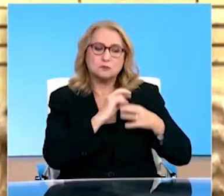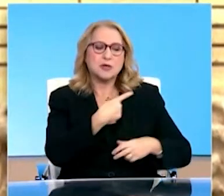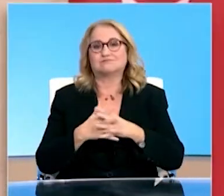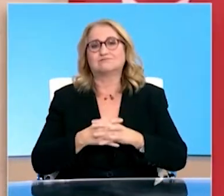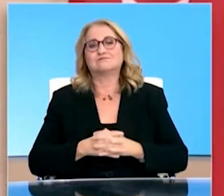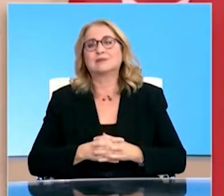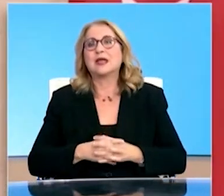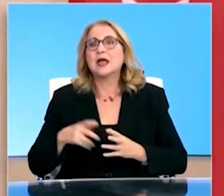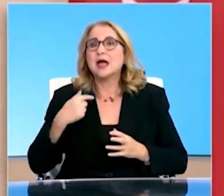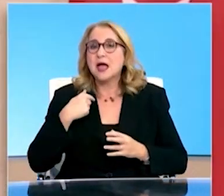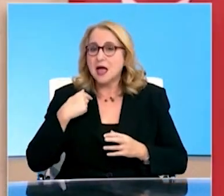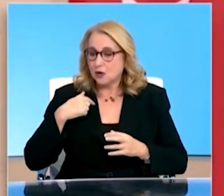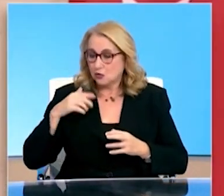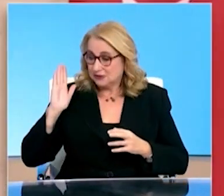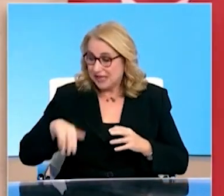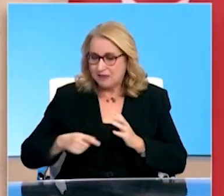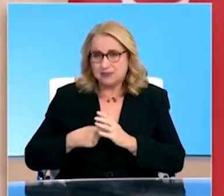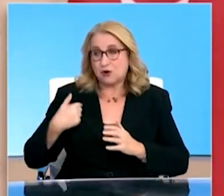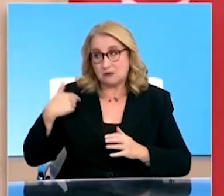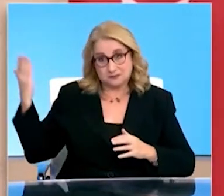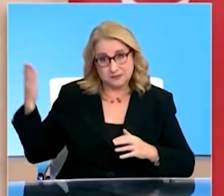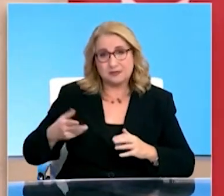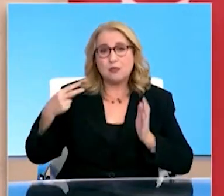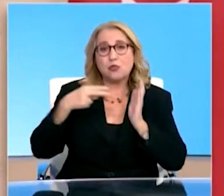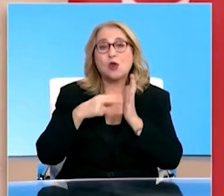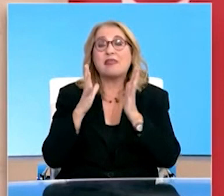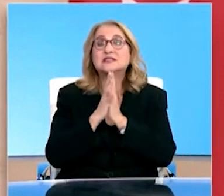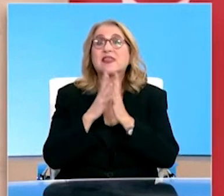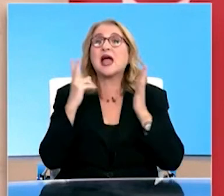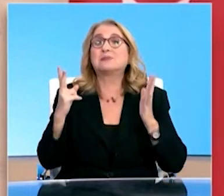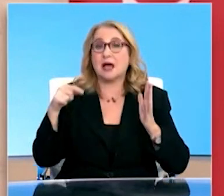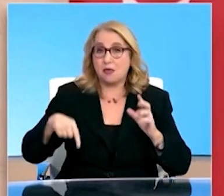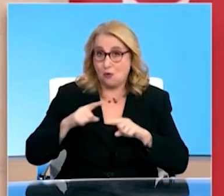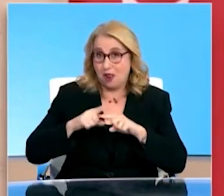μας. Επισκέφθηκα τελευταία φορά την Ελλάδα το